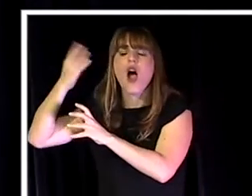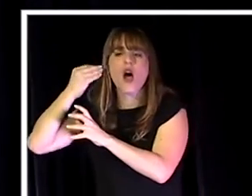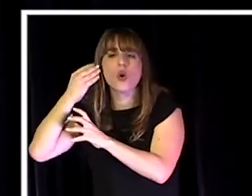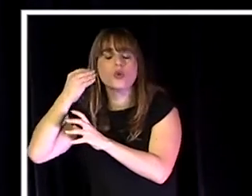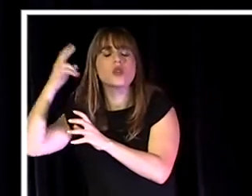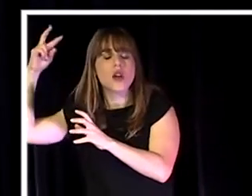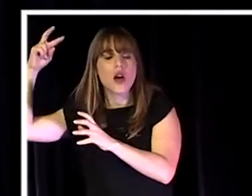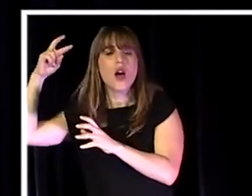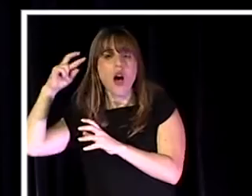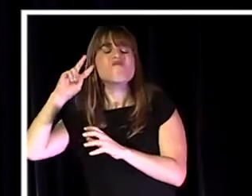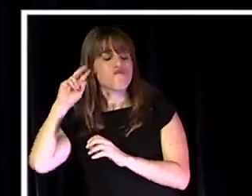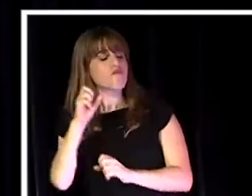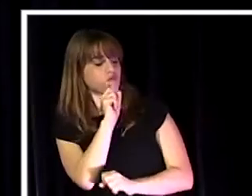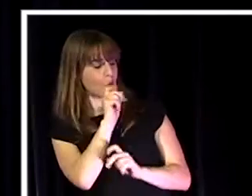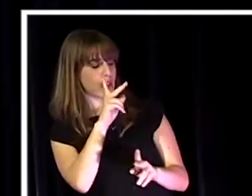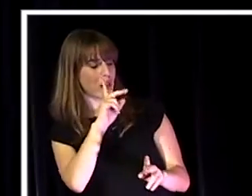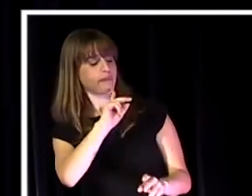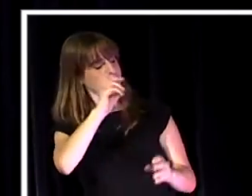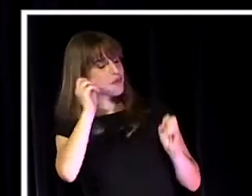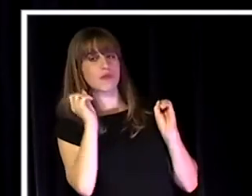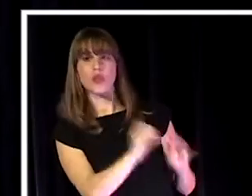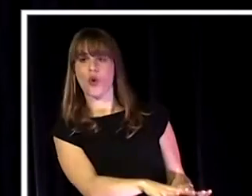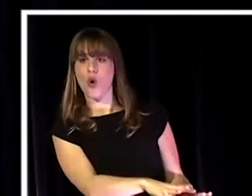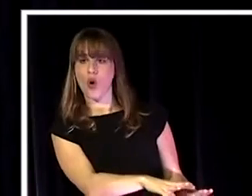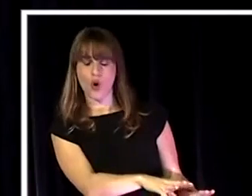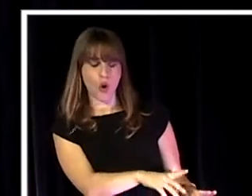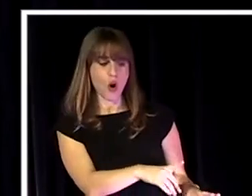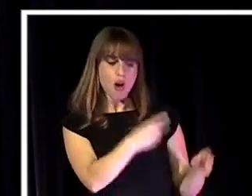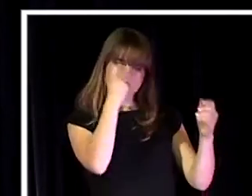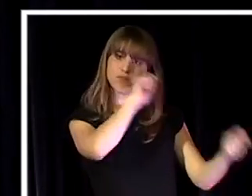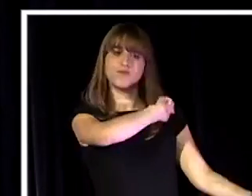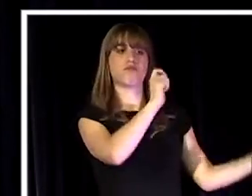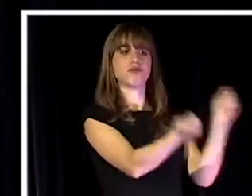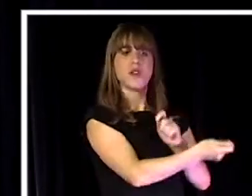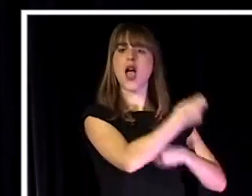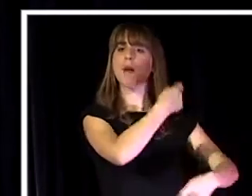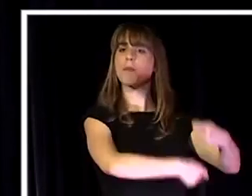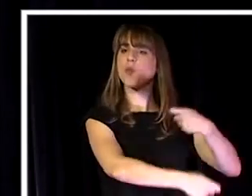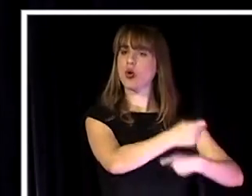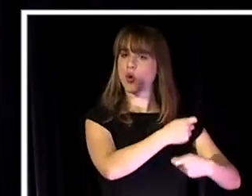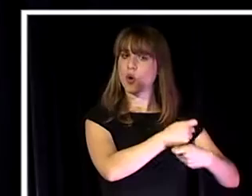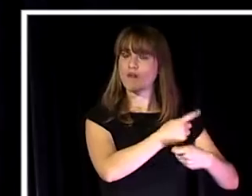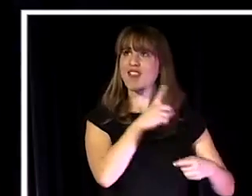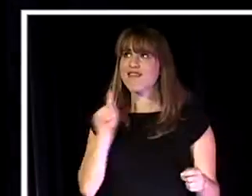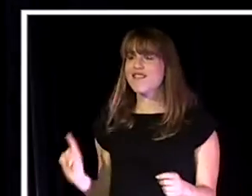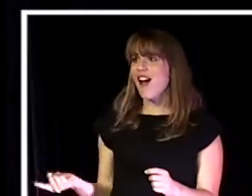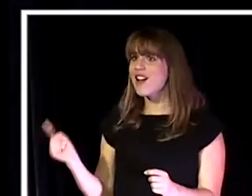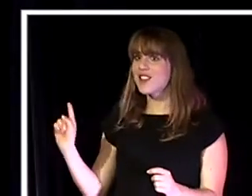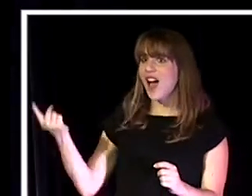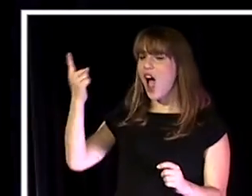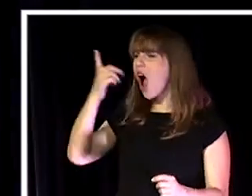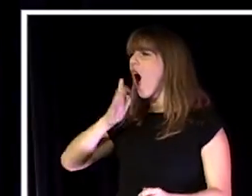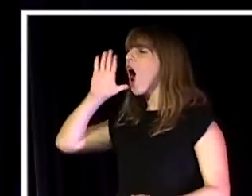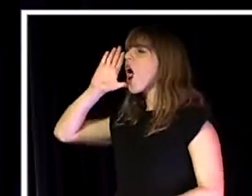του και είπε να του κάνει το χατήρι και τον έκανε έμπορο. Σαν έμπορος ταξίδευε και διαλαλούσε